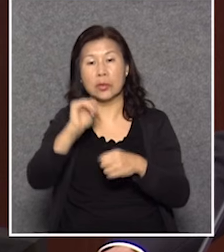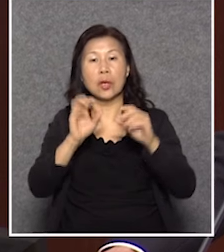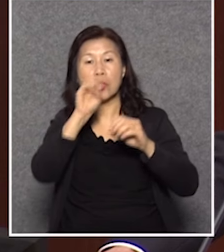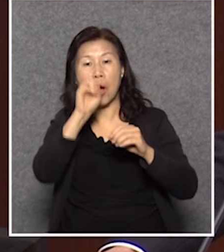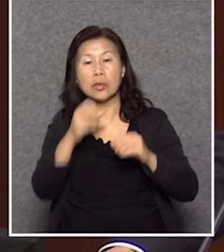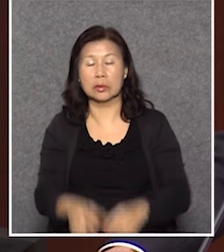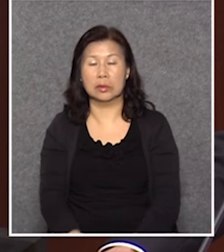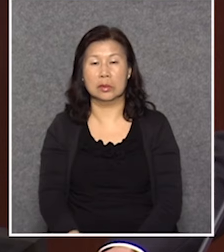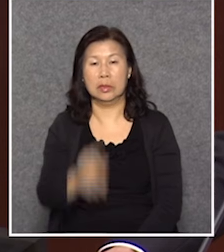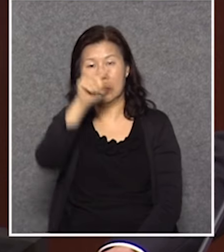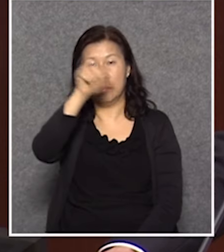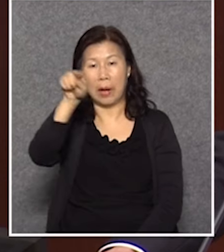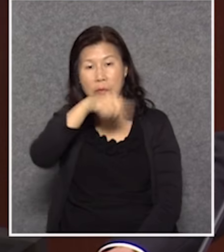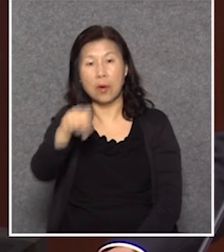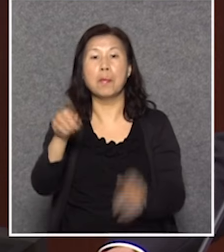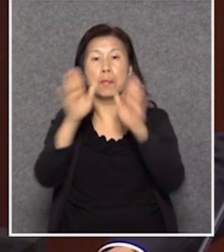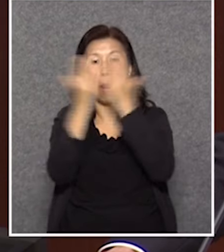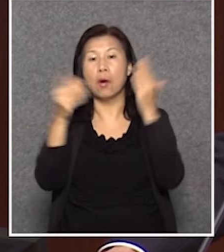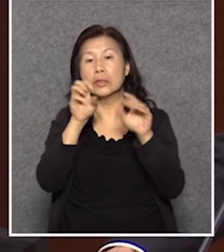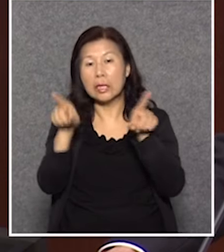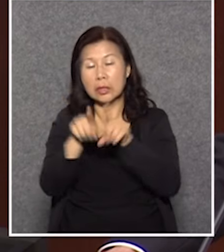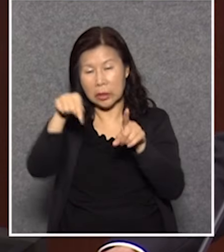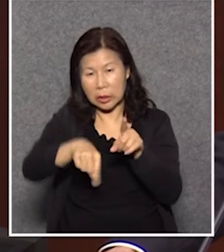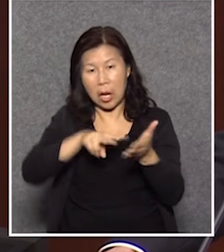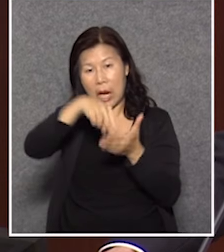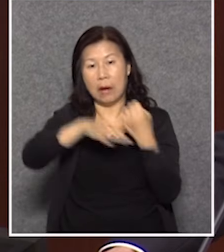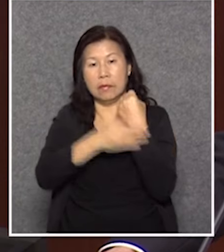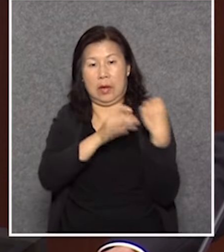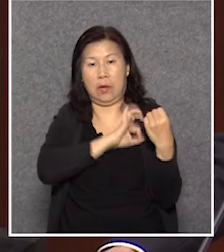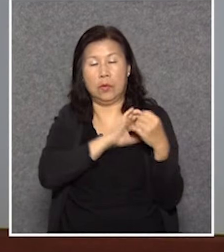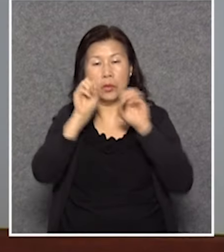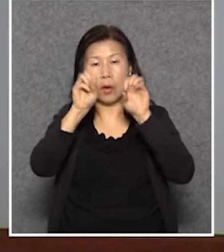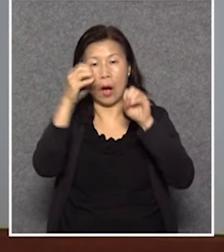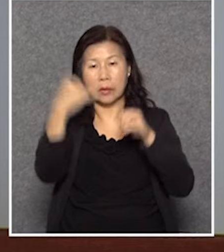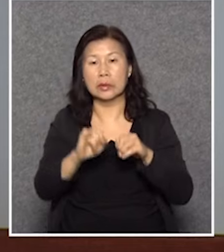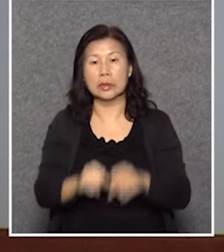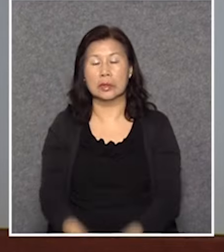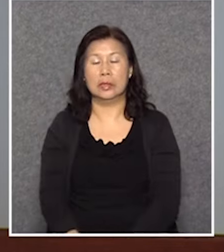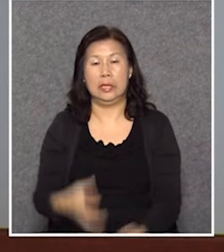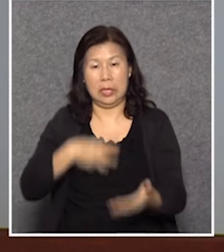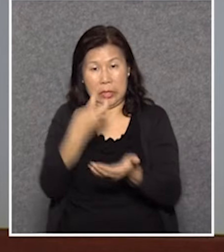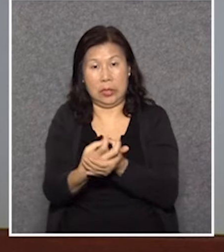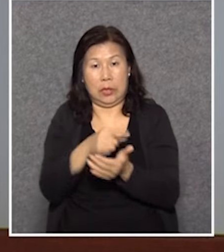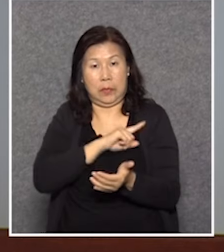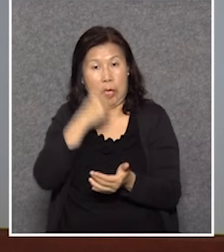文匯報 可以發表的意見在這個會議廳是不可以的。 哦，咁即系唔讲， 请你小心你嘅语言。